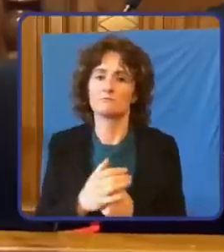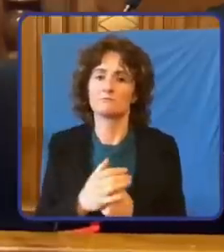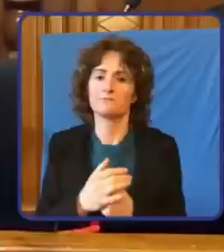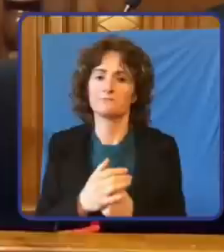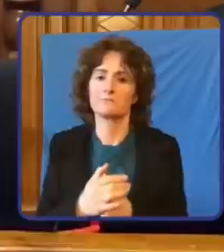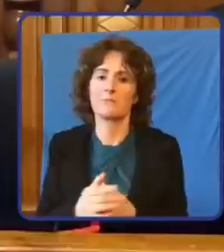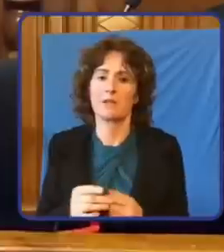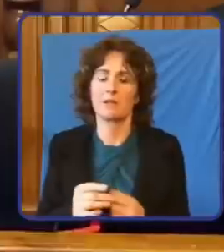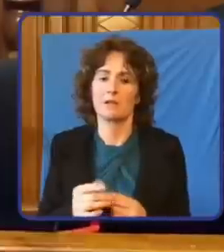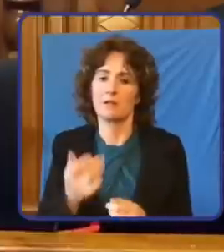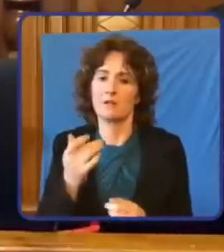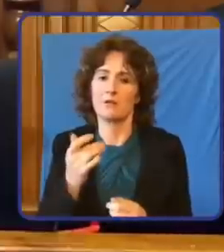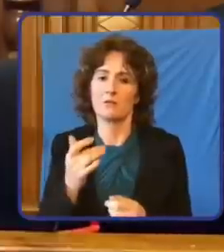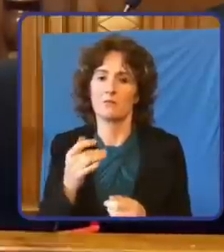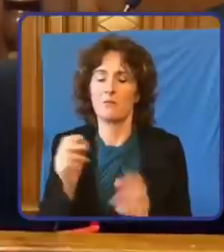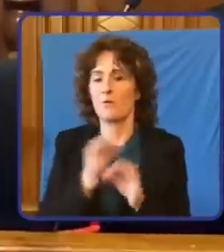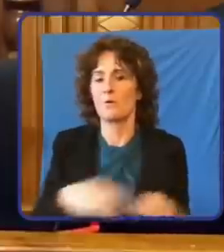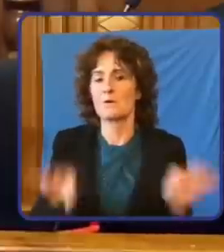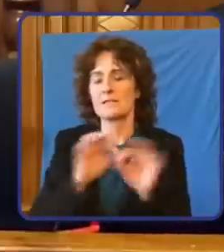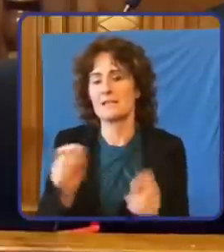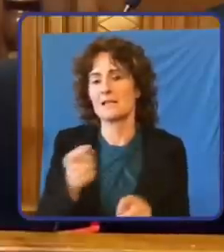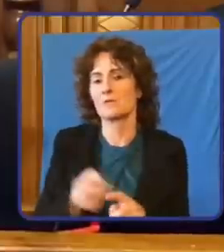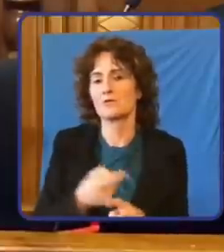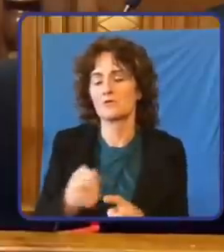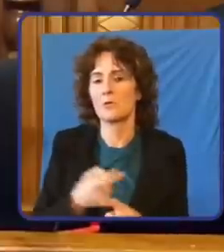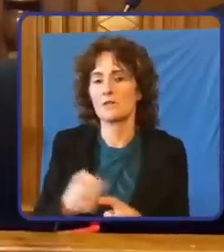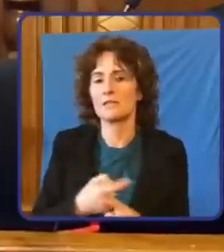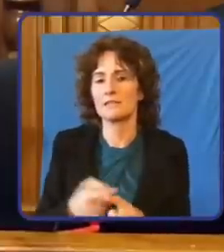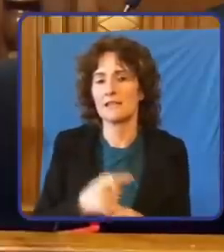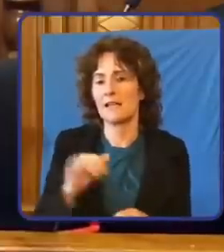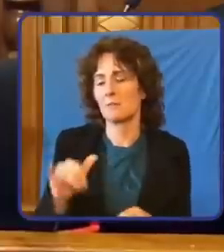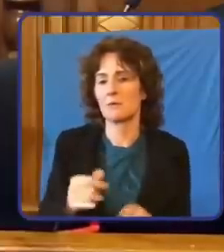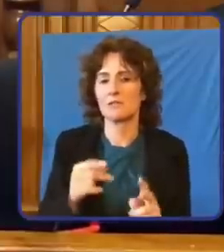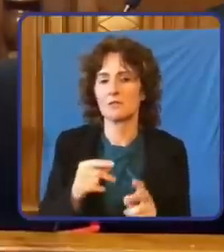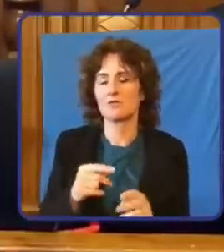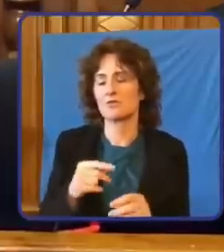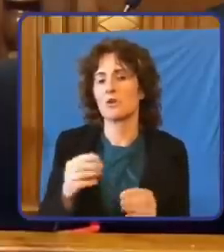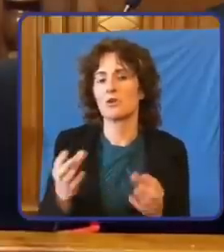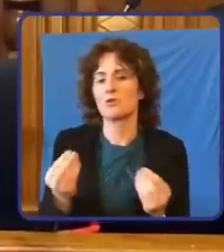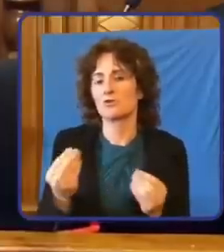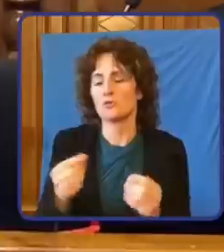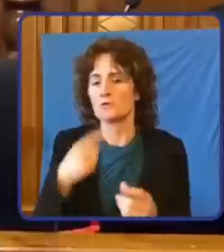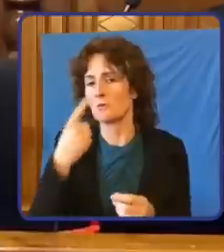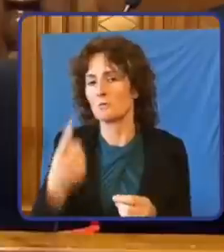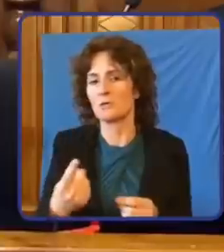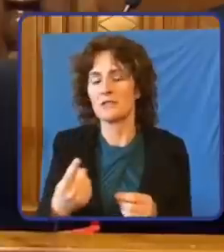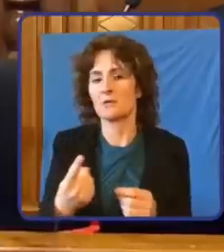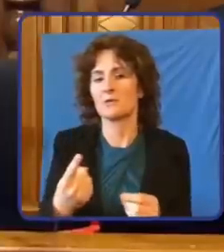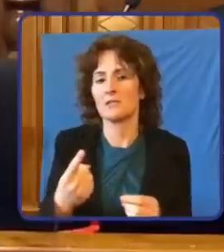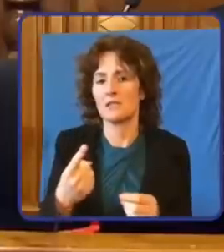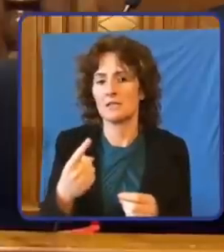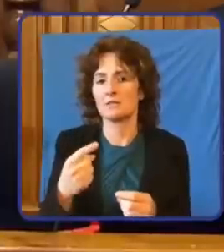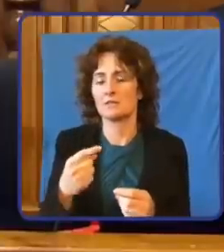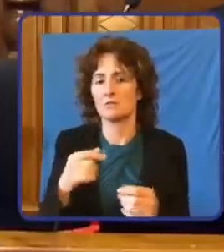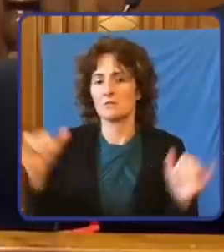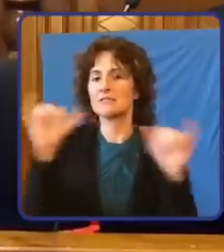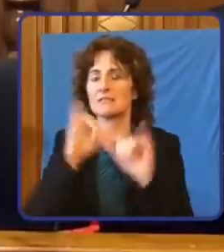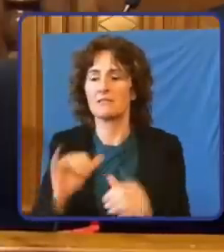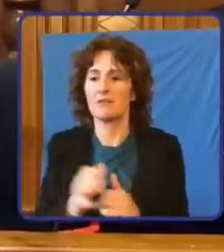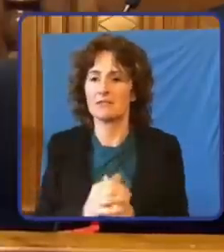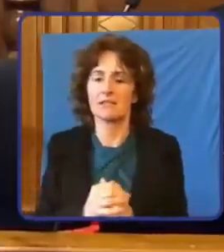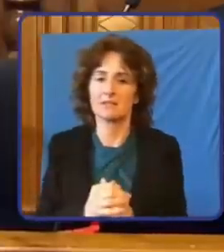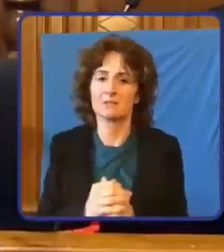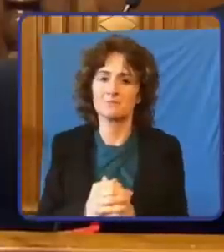körözött iszlamista terroristával való vacsoráját a Zaid Nafa szervezte meg Zaid Nafa házában, és a nemzetközi körözött terroristának